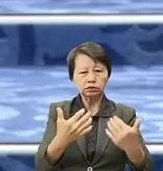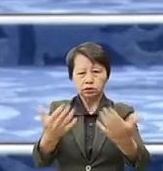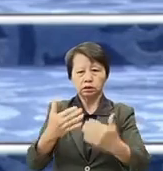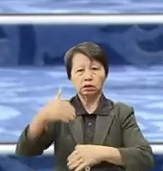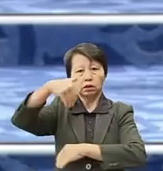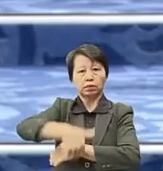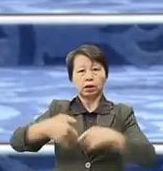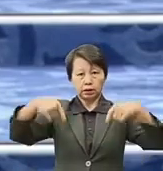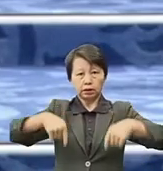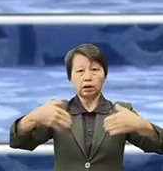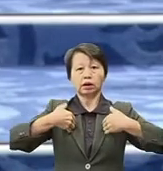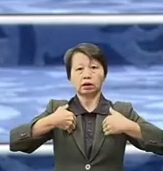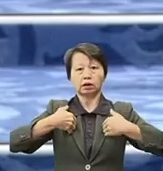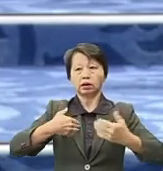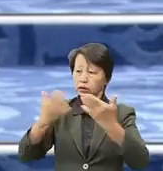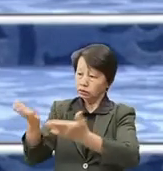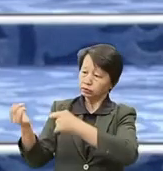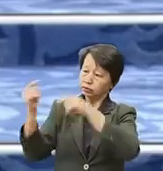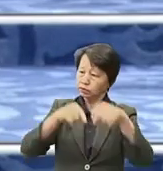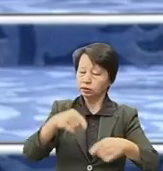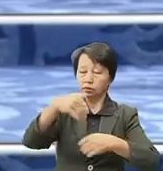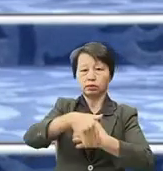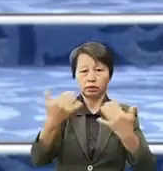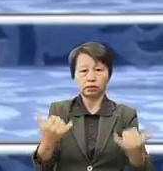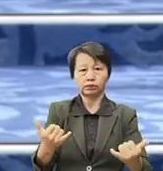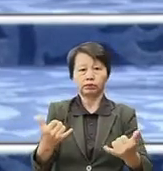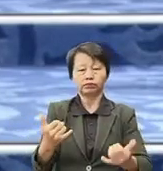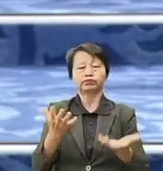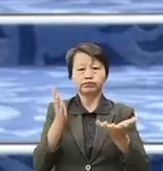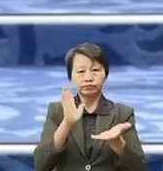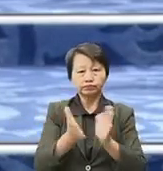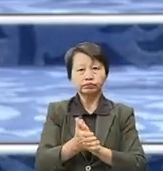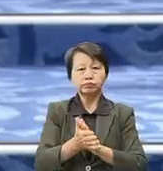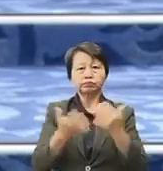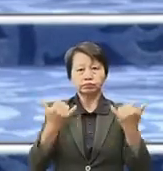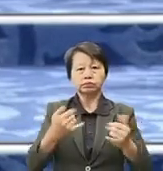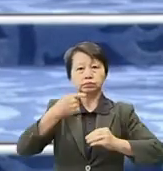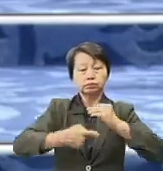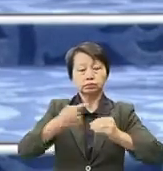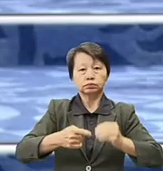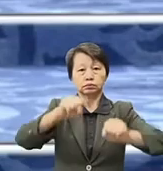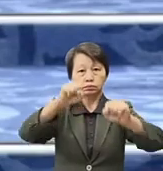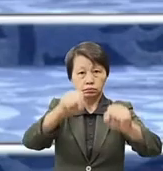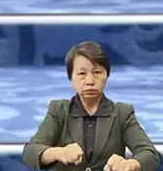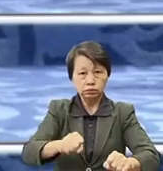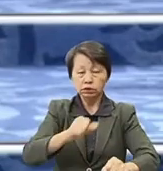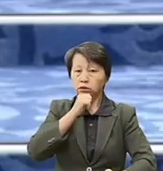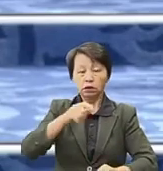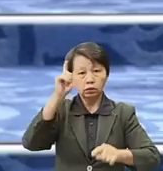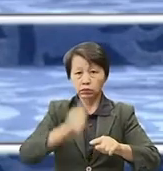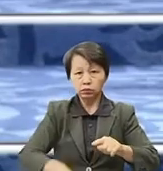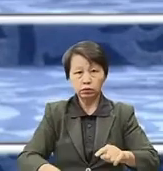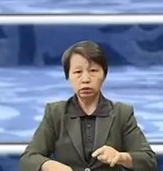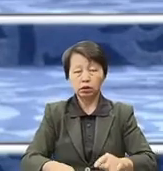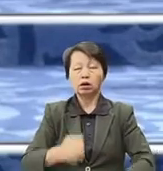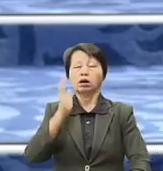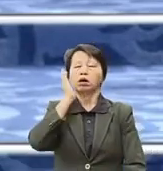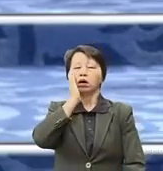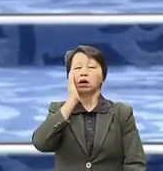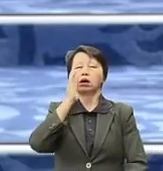juga macam Elok juga H dia sama malam ni jadi soal dibenarkan tidak dibenarkan takbir dan